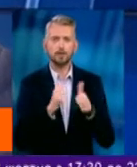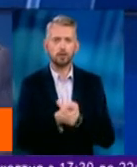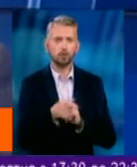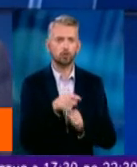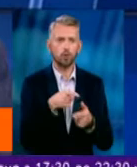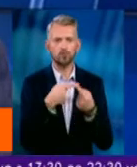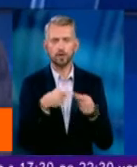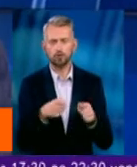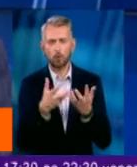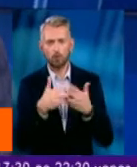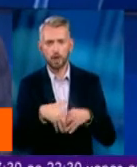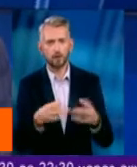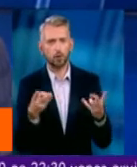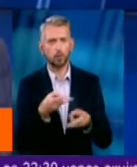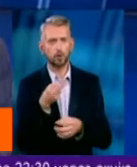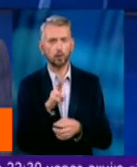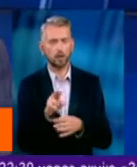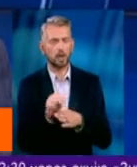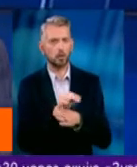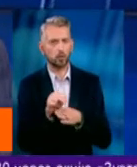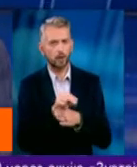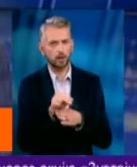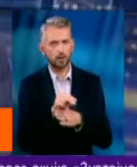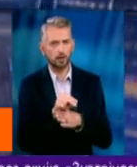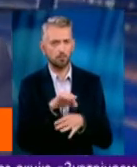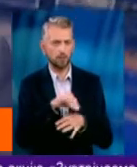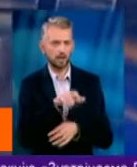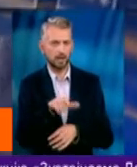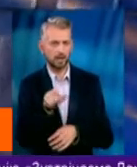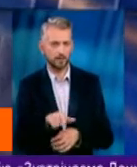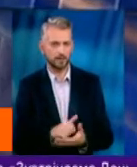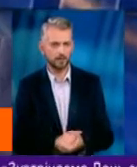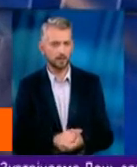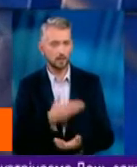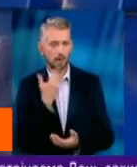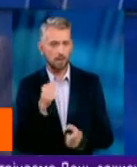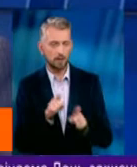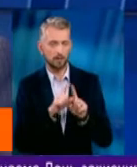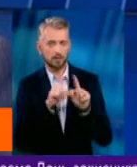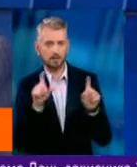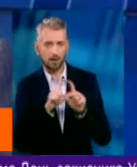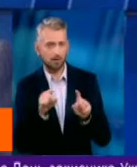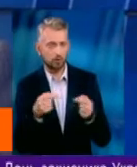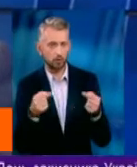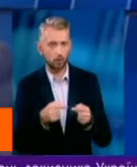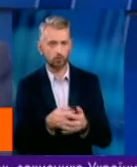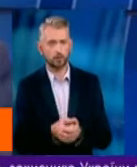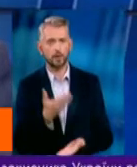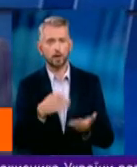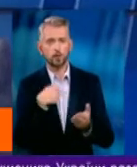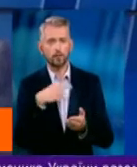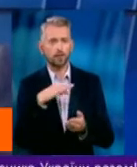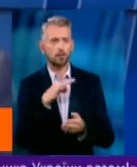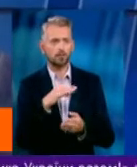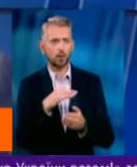іншого обладнання, необхідного для лікування пацієнтів. Немає таких закладів, їх точно. Якщо говорити про